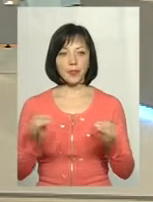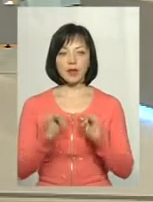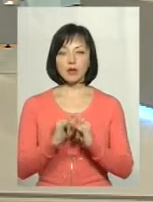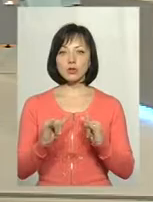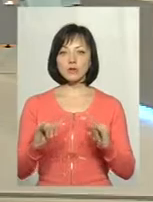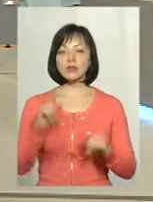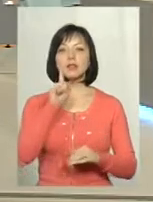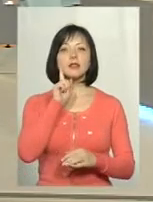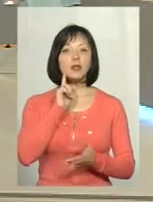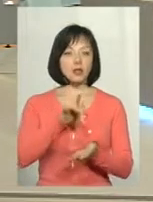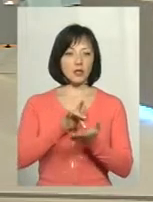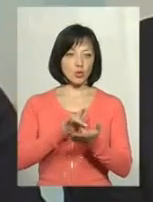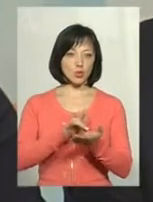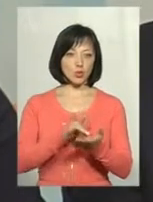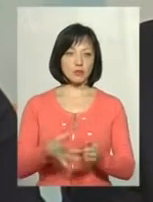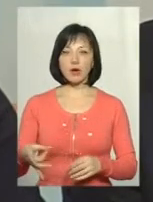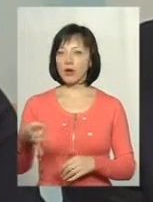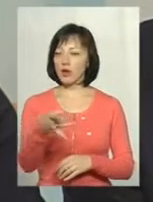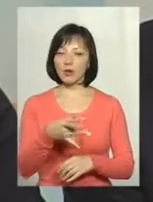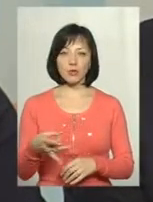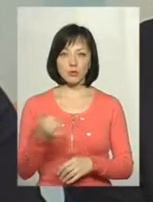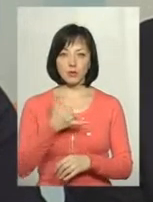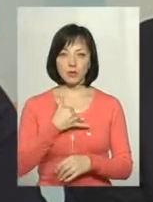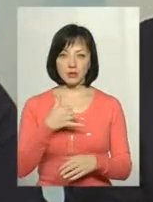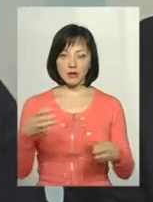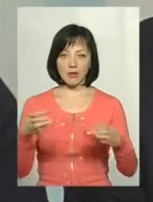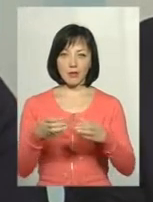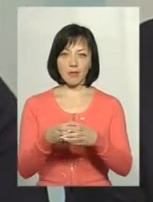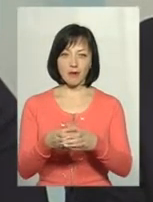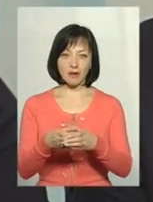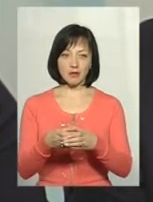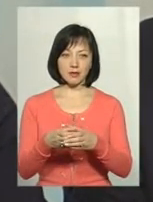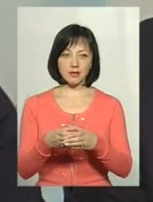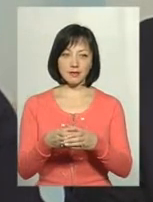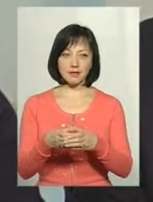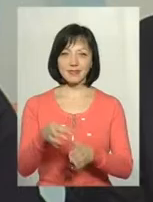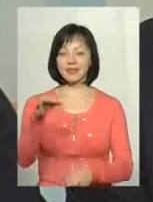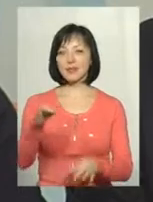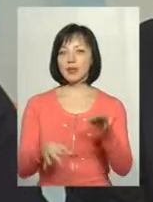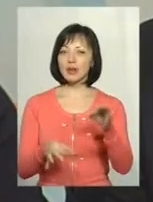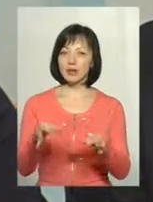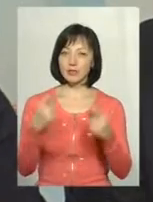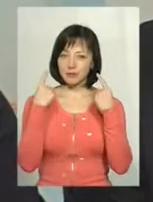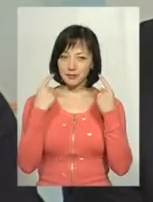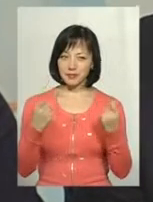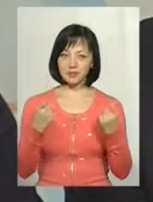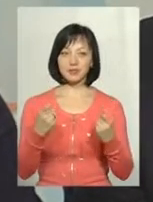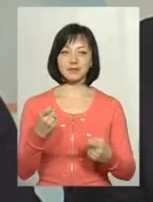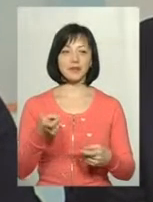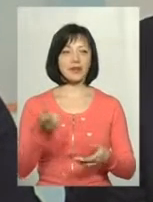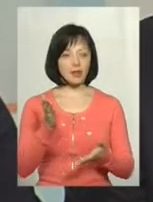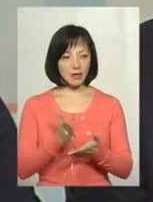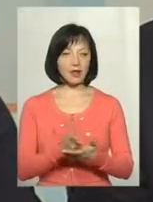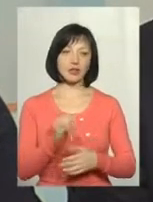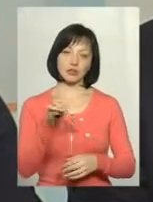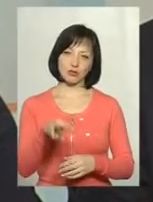розвинути зелений туризм, адже район сьогодні, громада, як кажу, природою не обділена. І дійсно є над